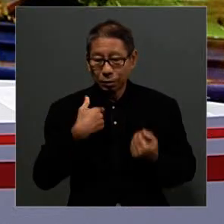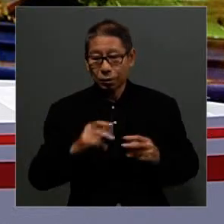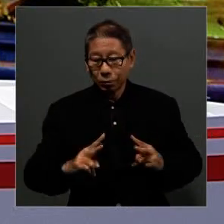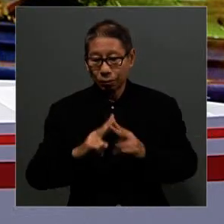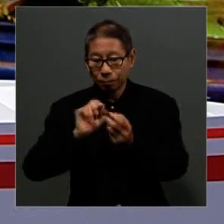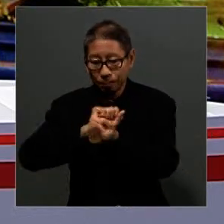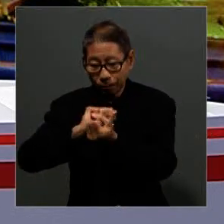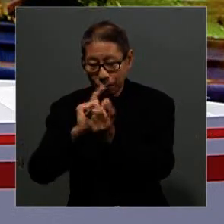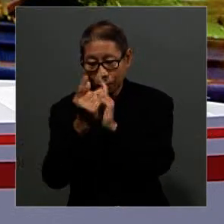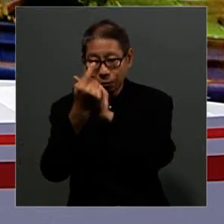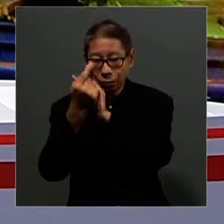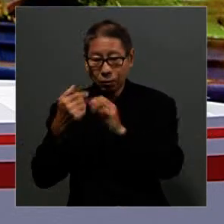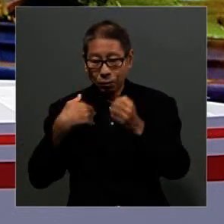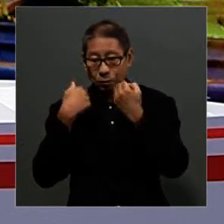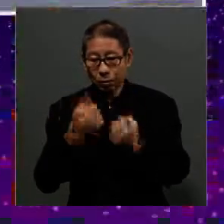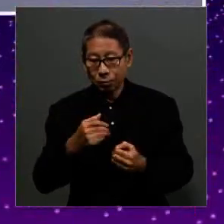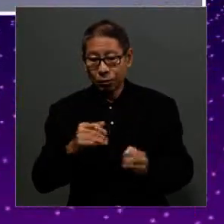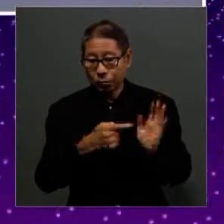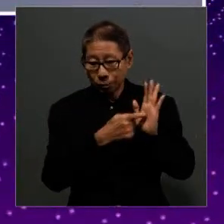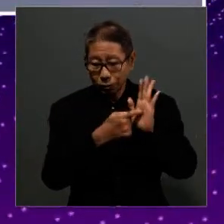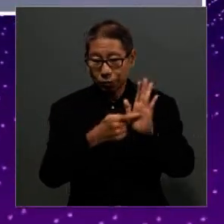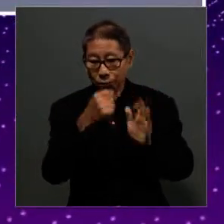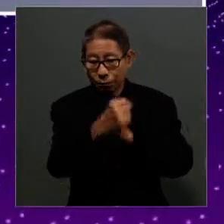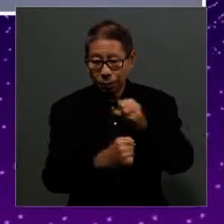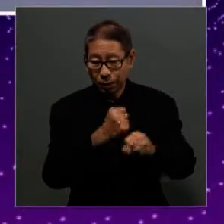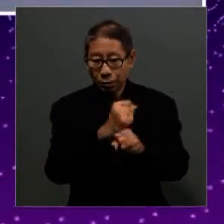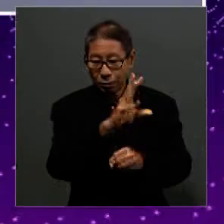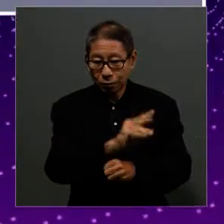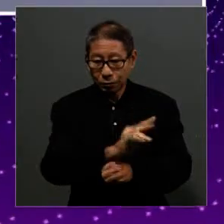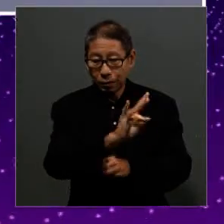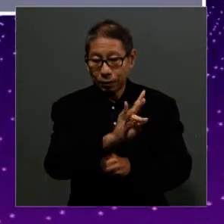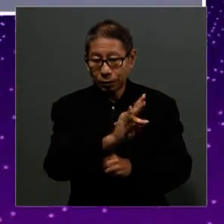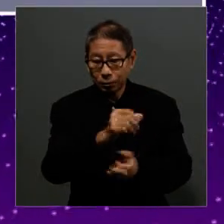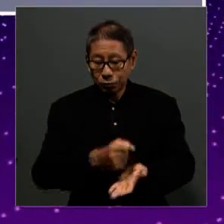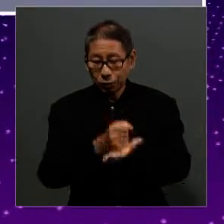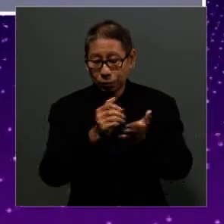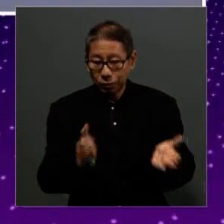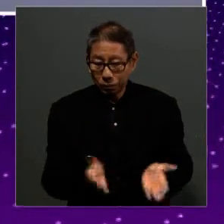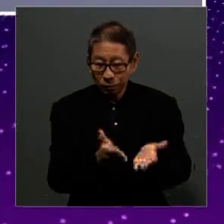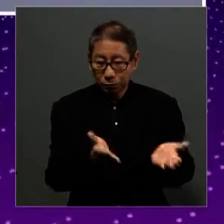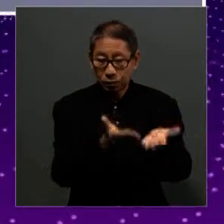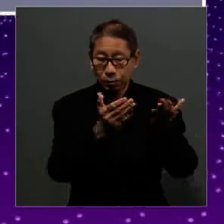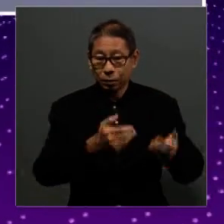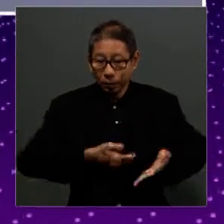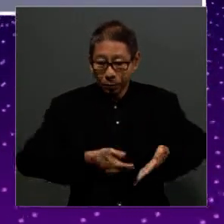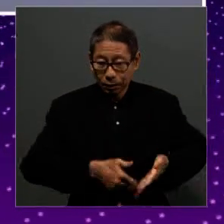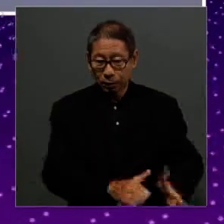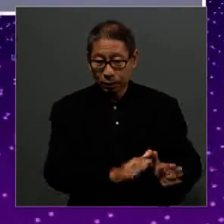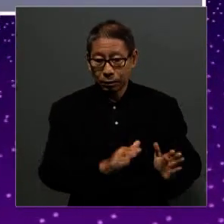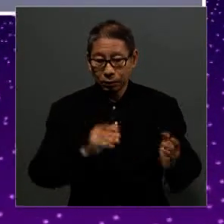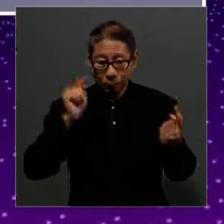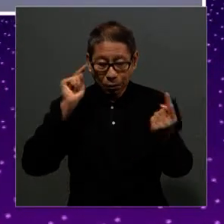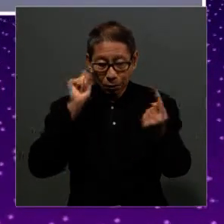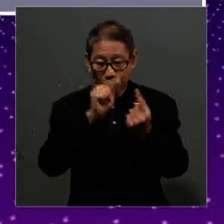อนามัยเขาก็สรุปโชว์ผลงานของปีงบประมาณ 2567เนี่ยนะครับได้ขับเคลื่อนการส่งเสริมการเกิดอย่างมีคุณภาพสู่เป้าหมาย